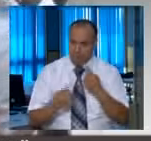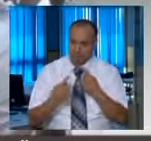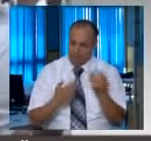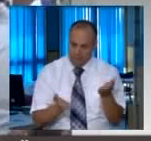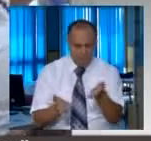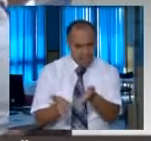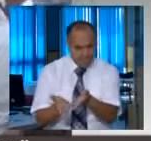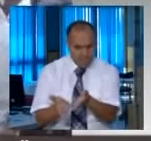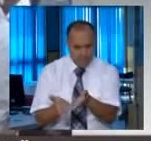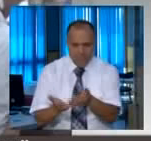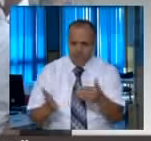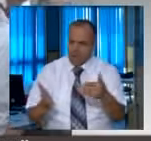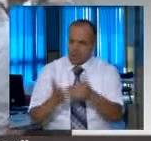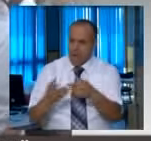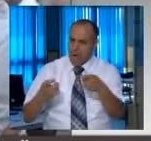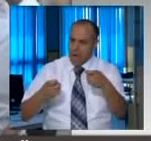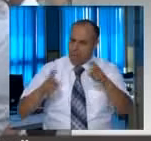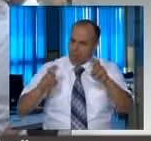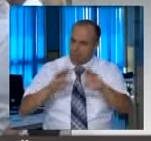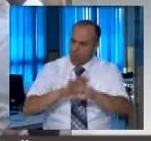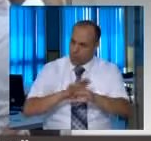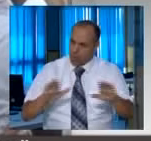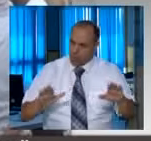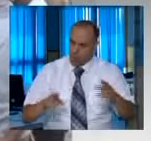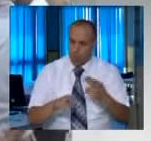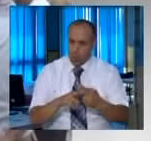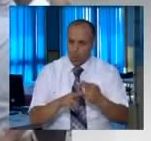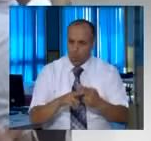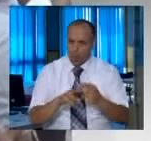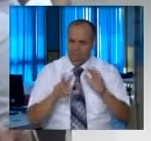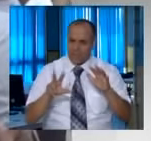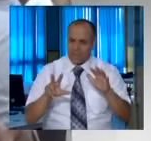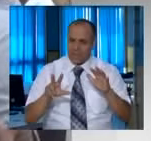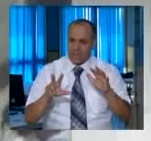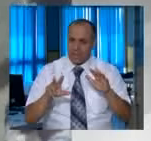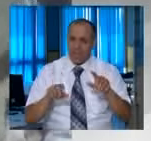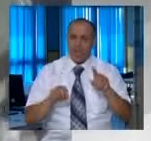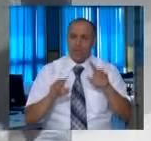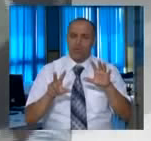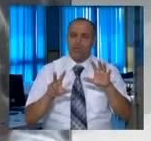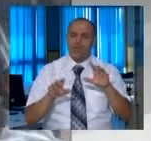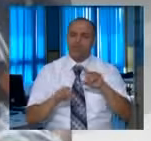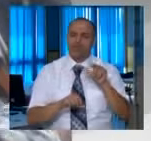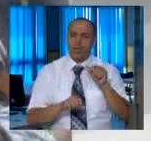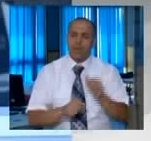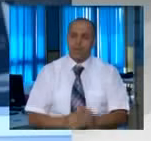المفاوضات لإنهاء الحرب الممتدة منذ 18 شهراً.